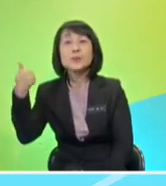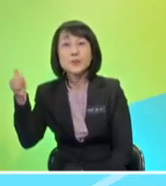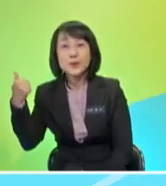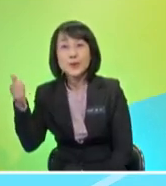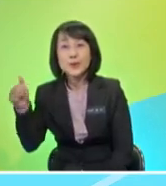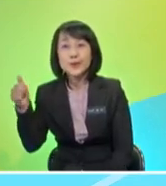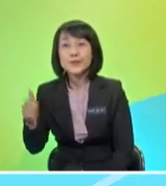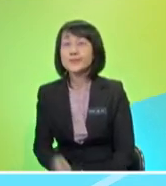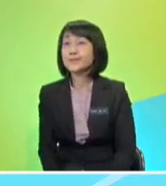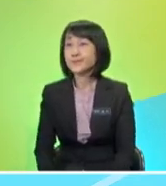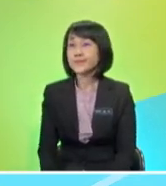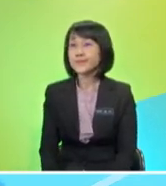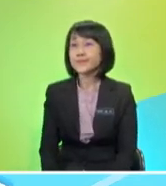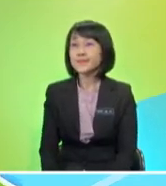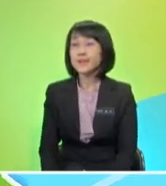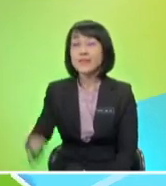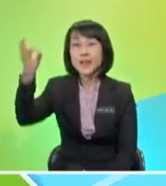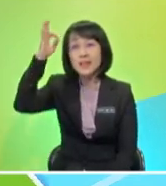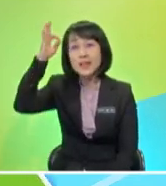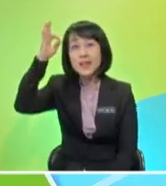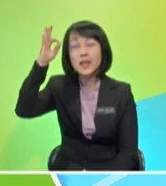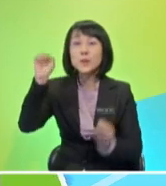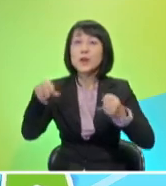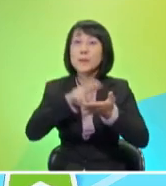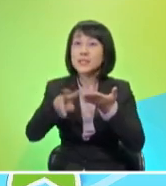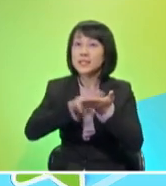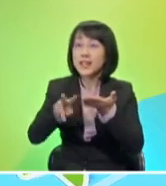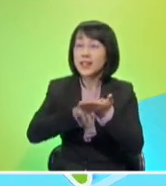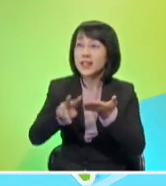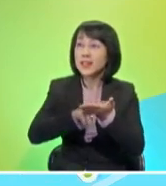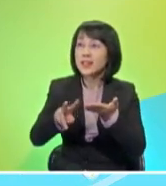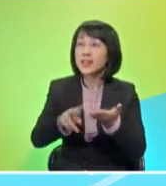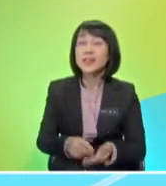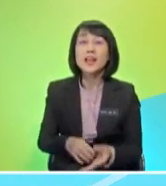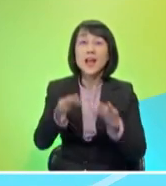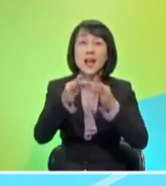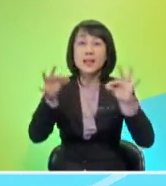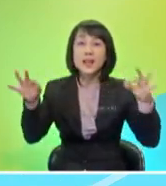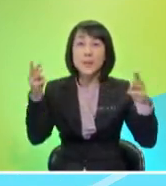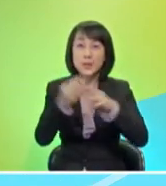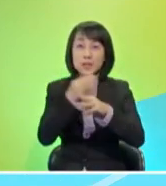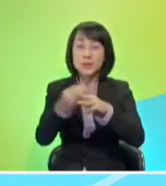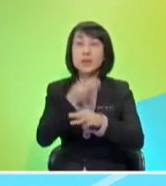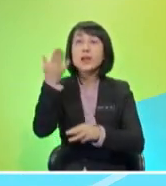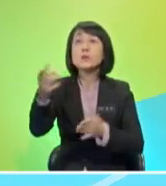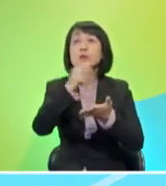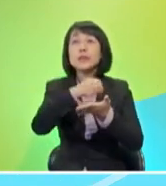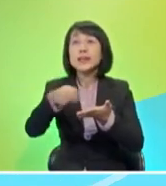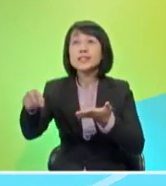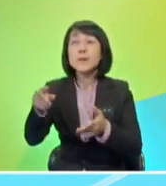baik. Fatih, boleh tak bacakan ayat matematik yang kamu tulis pada papan